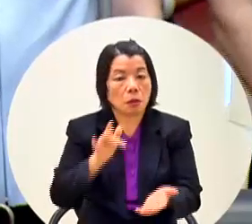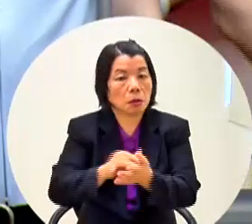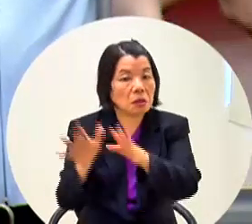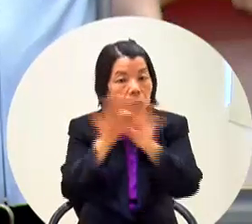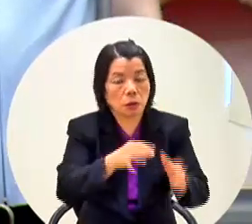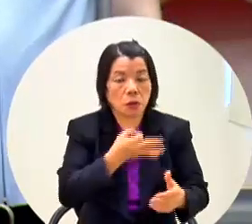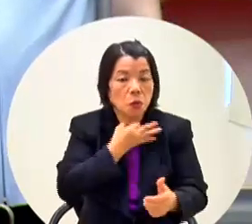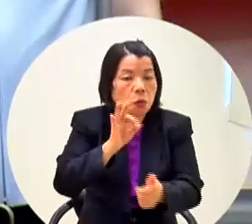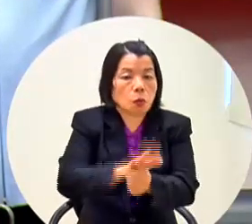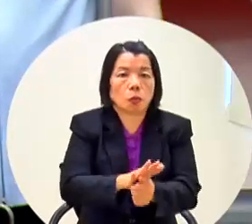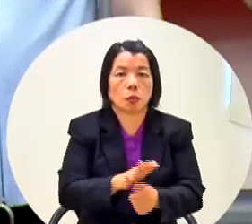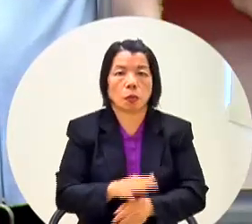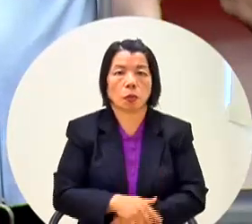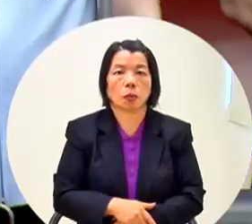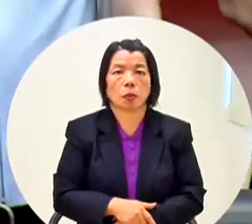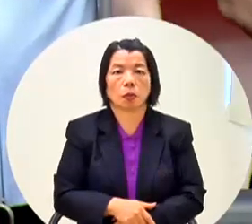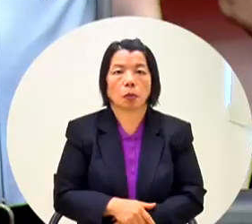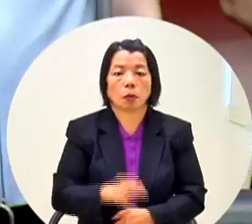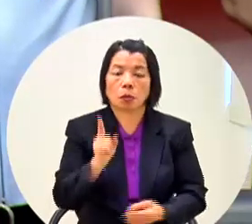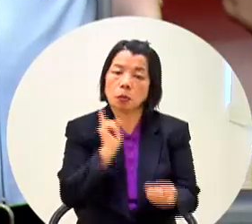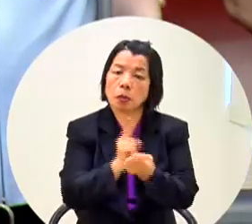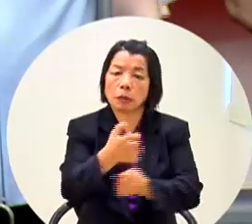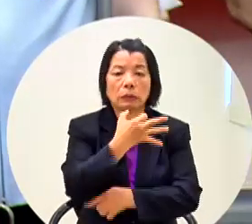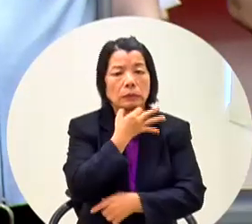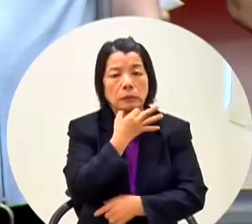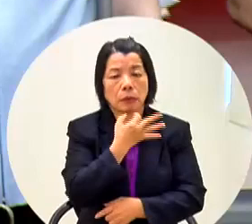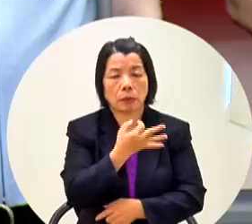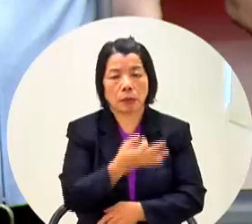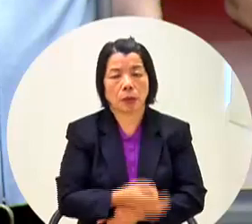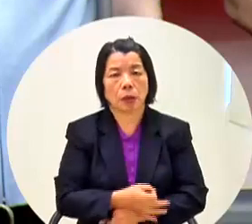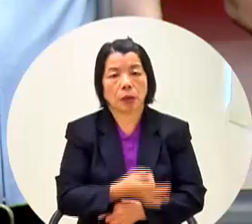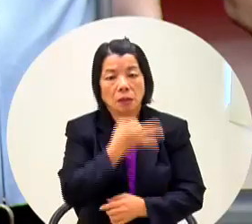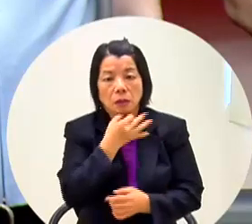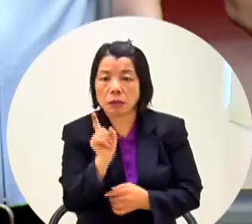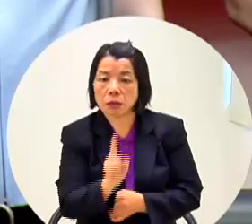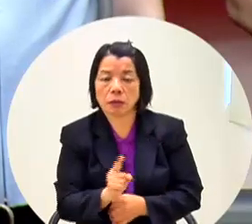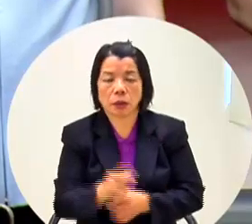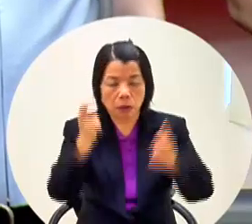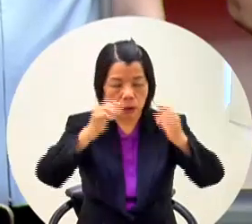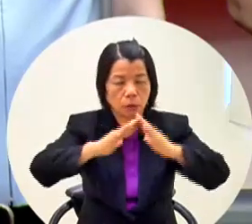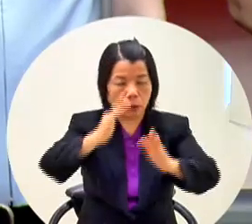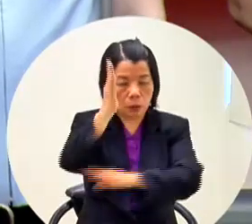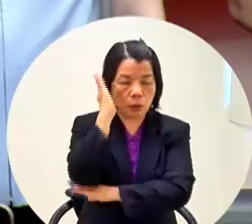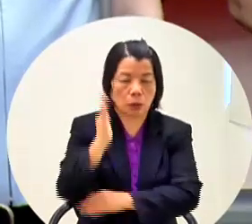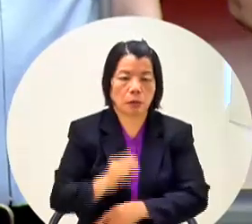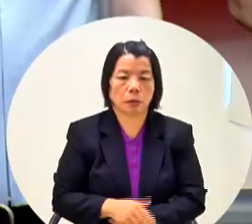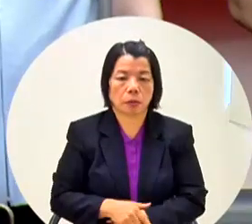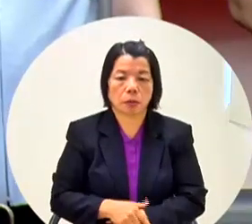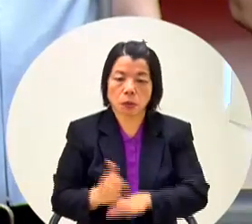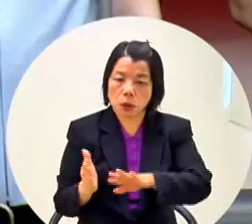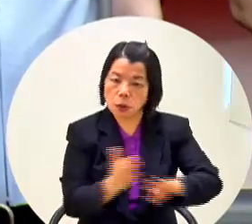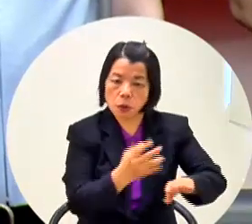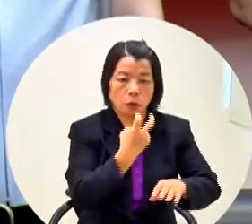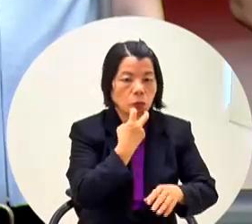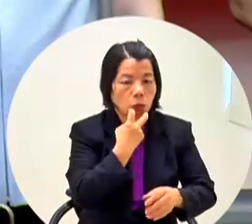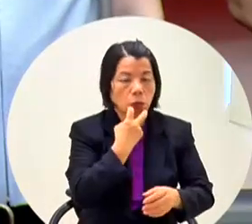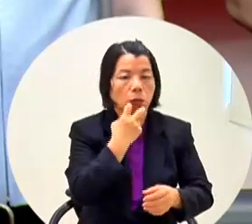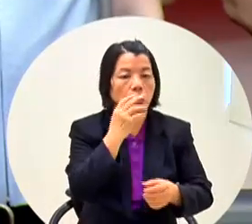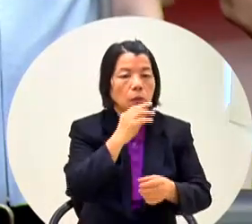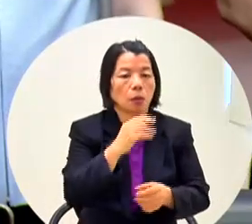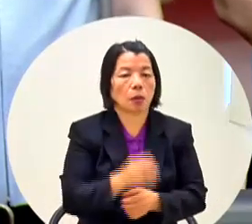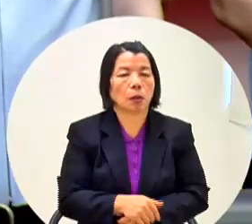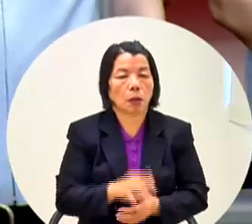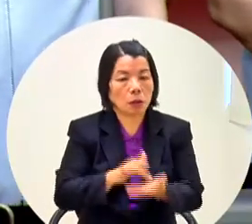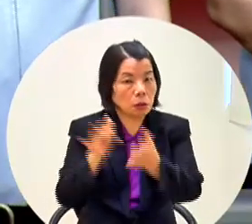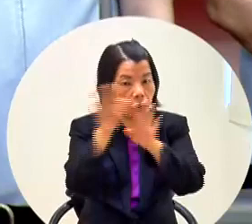个困难点，就是我们高雄市政府除了中央的一个疫情的纾